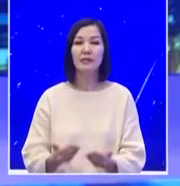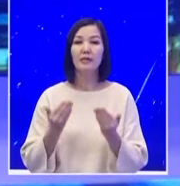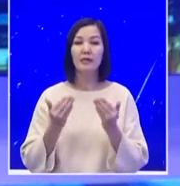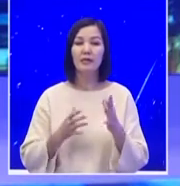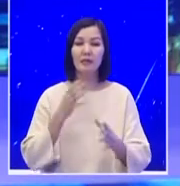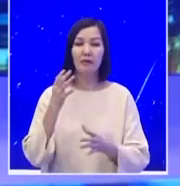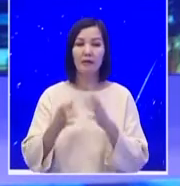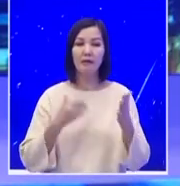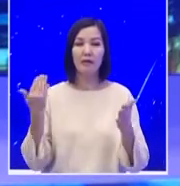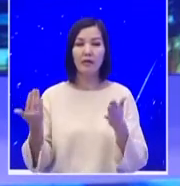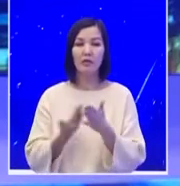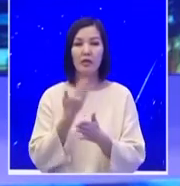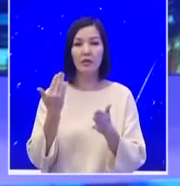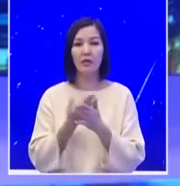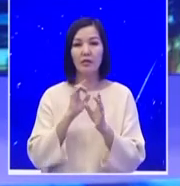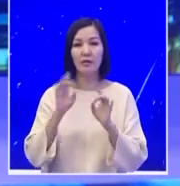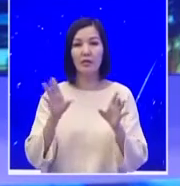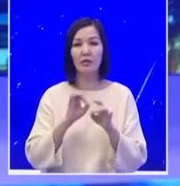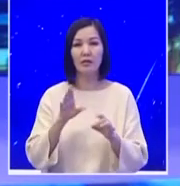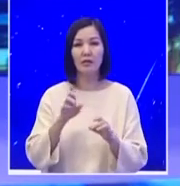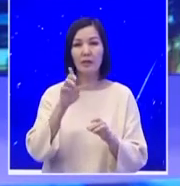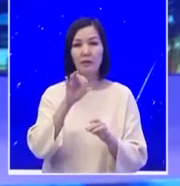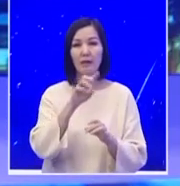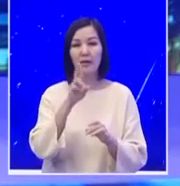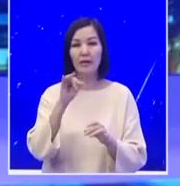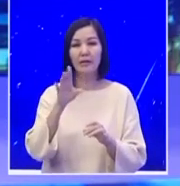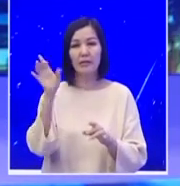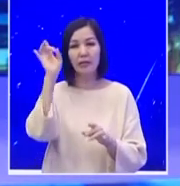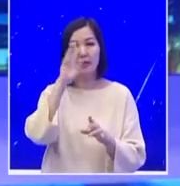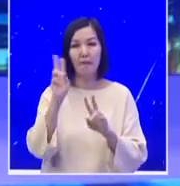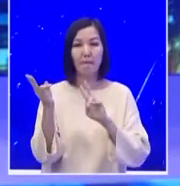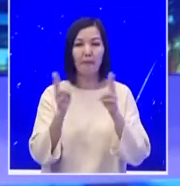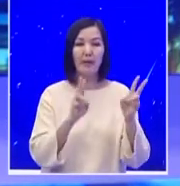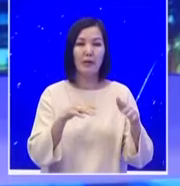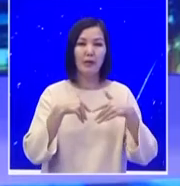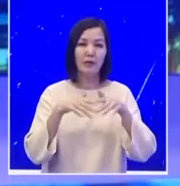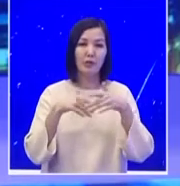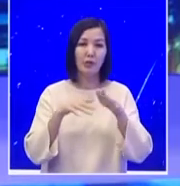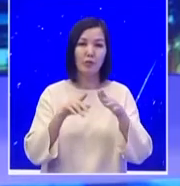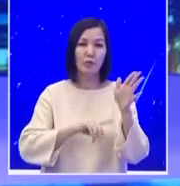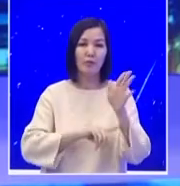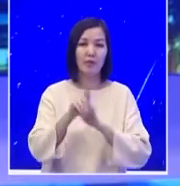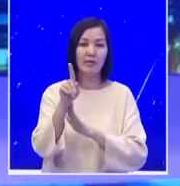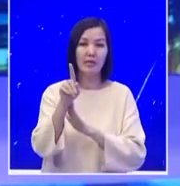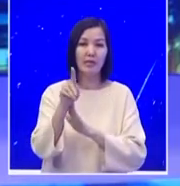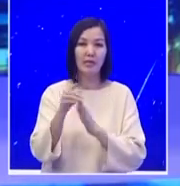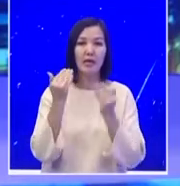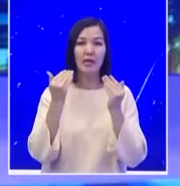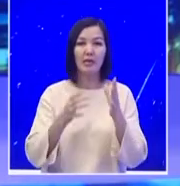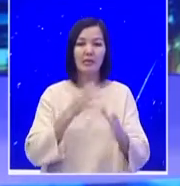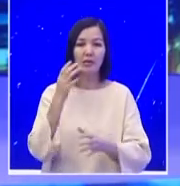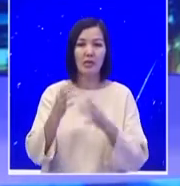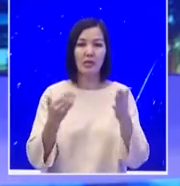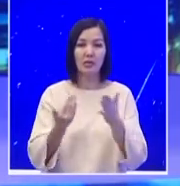Шартарапқа шолу жасайық. Бразилияда әйгілі самба бие мектептерінің карнавалдық шеруі басталды. Ал Индонезияда су тасқыны 8